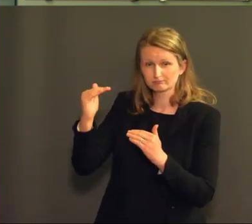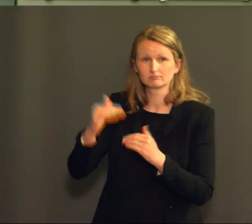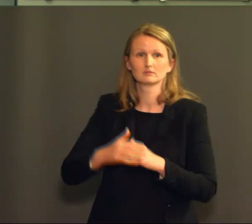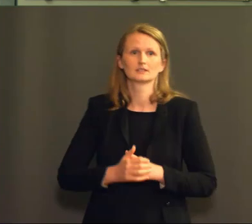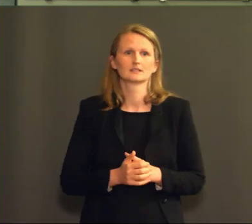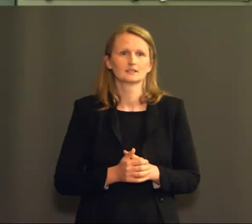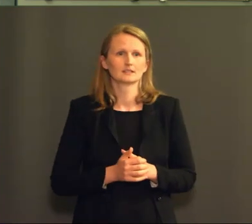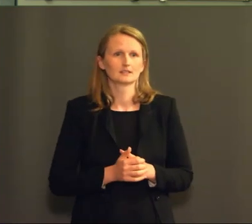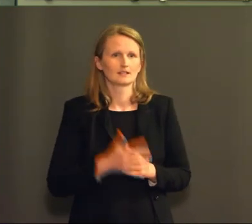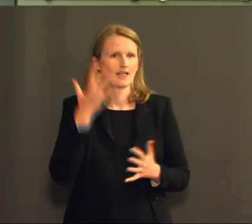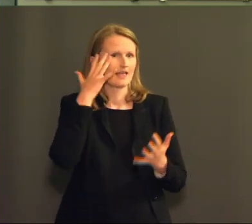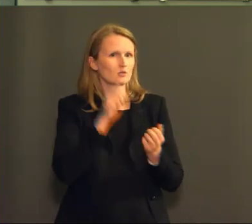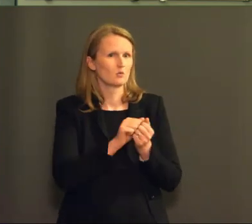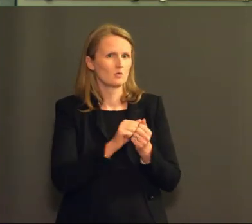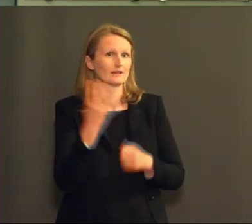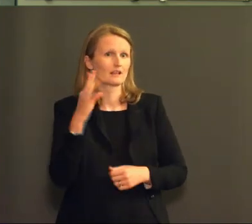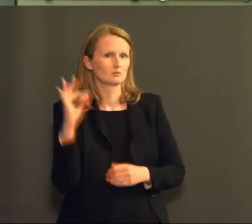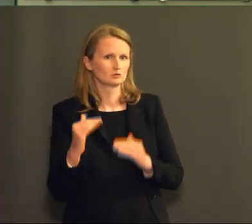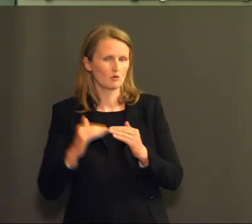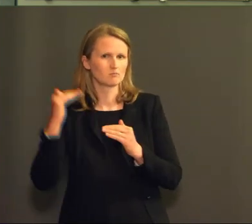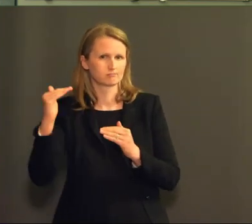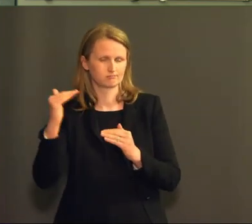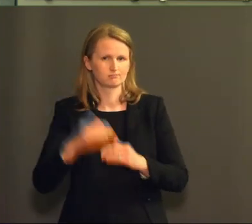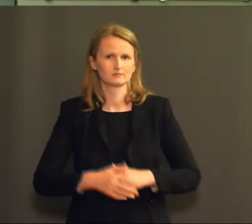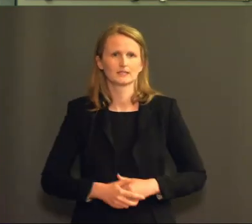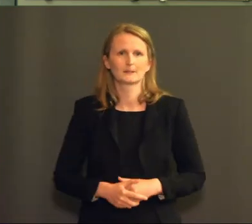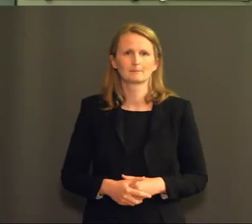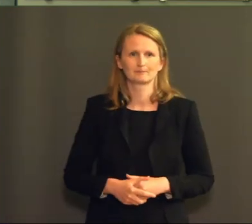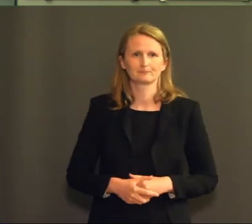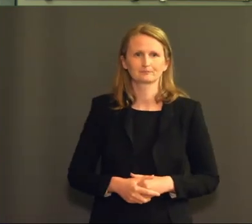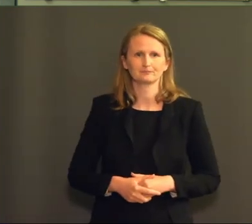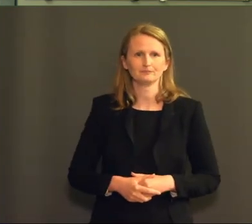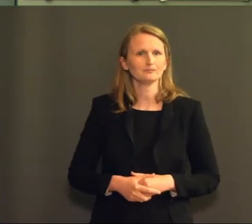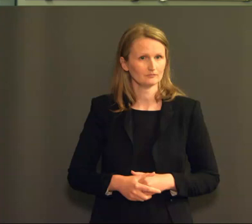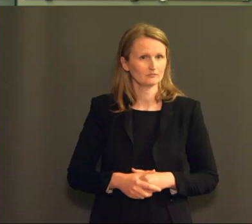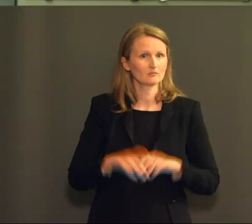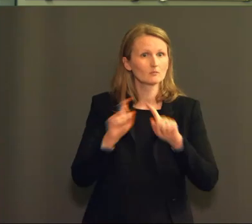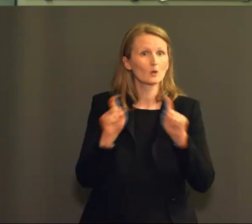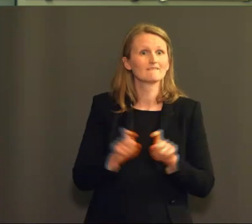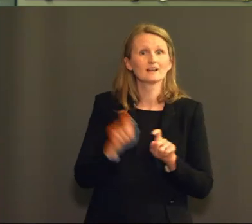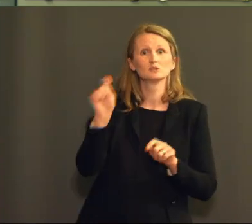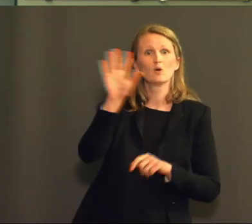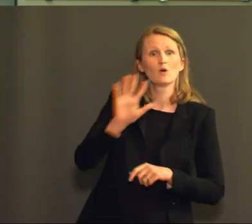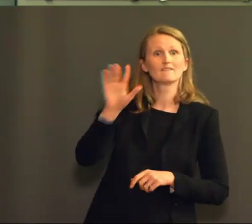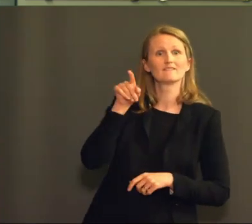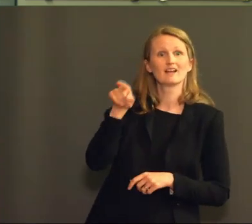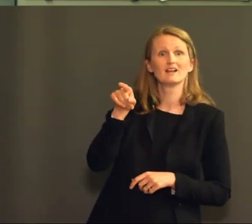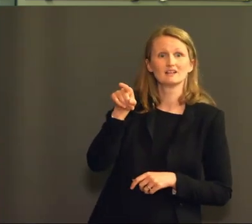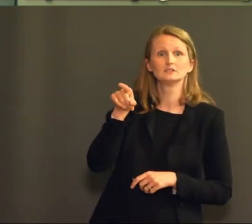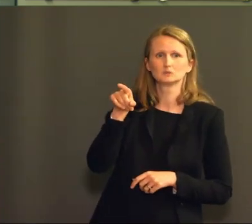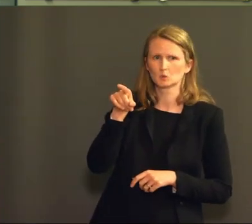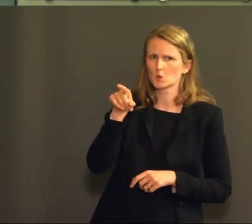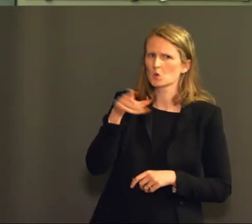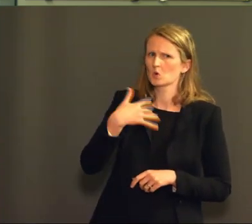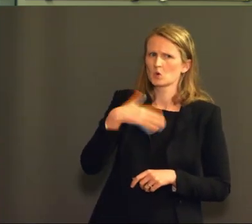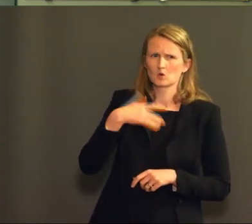4%. Anvers est actuellement la province comptant le plus grand nombre de nouvelles infections,